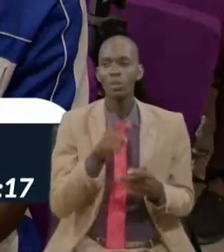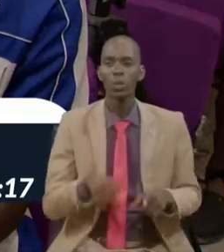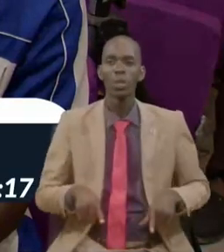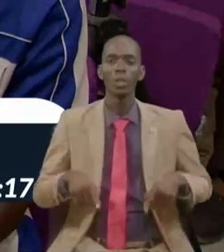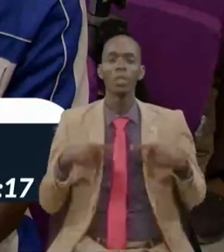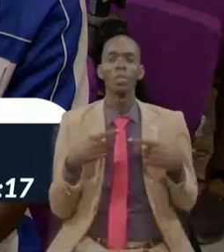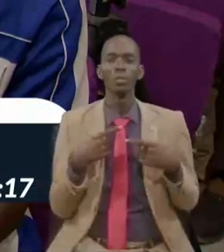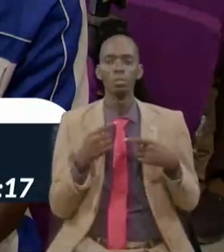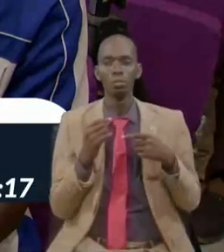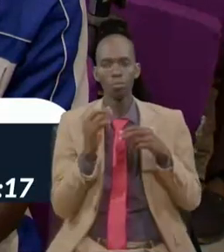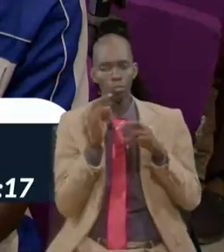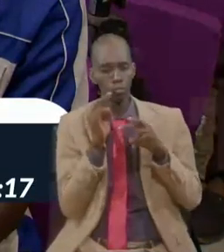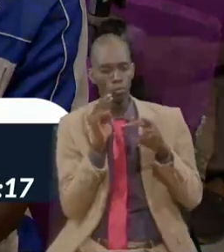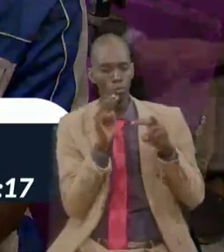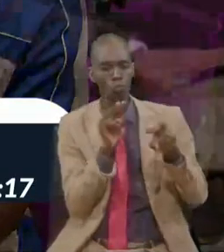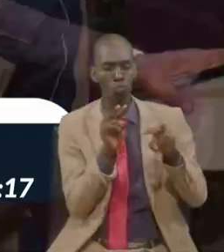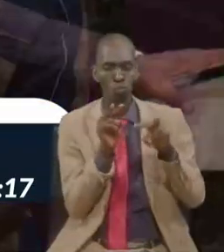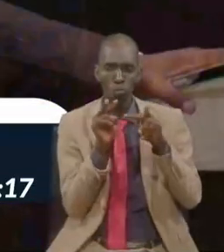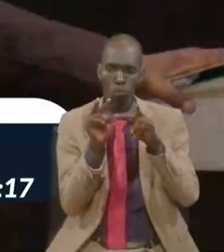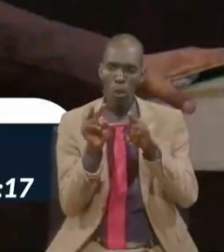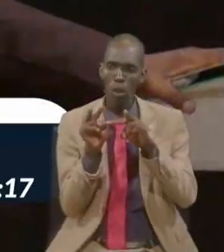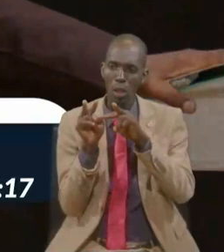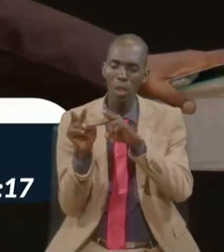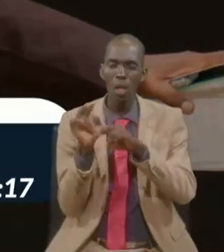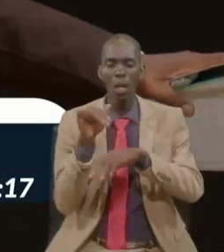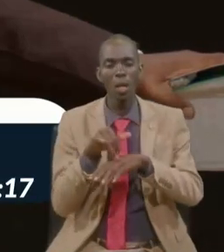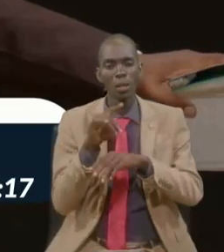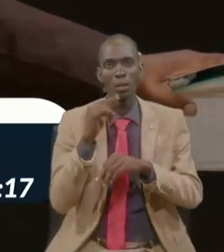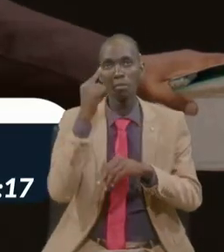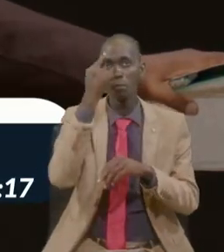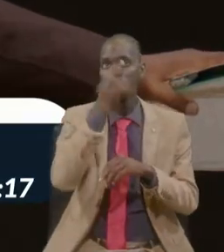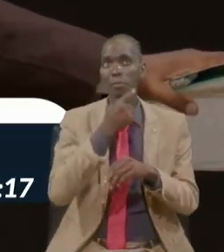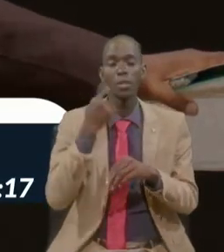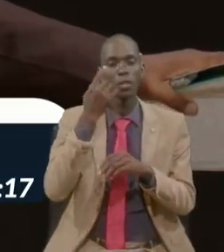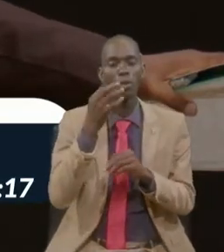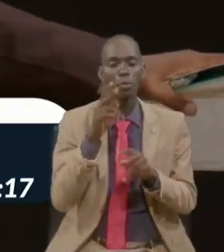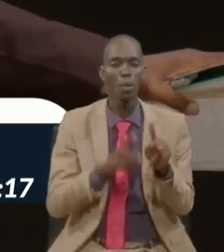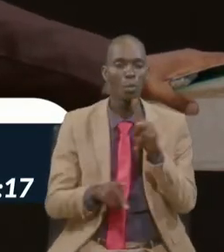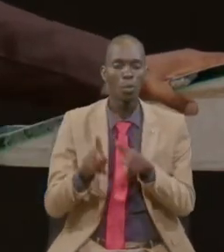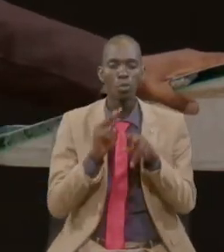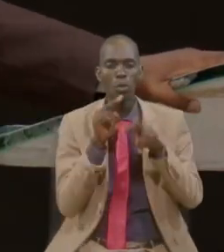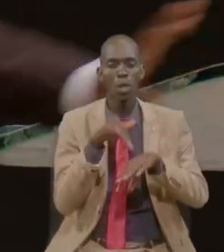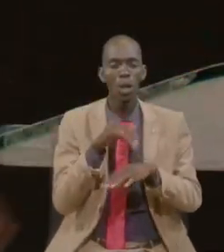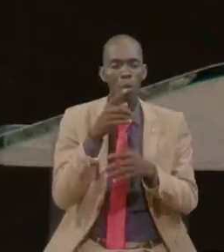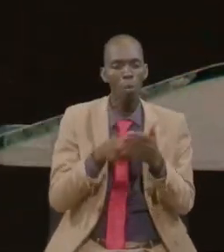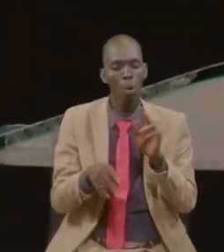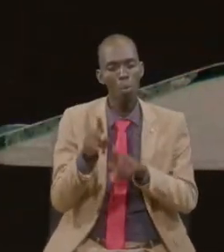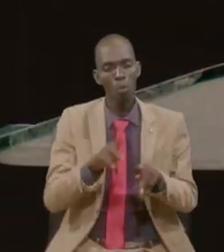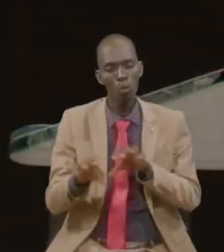vis en regardant le visage des gens, en regardant ce que les gens font pour